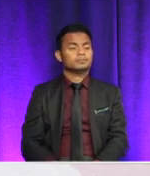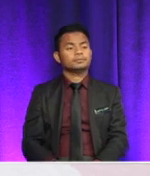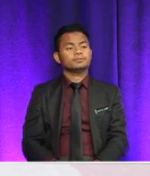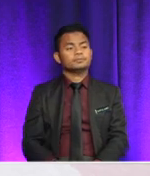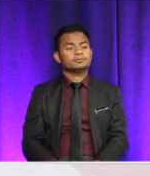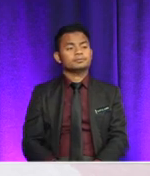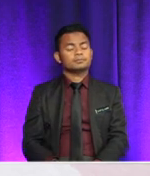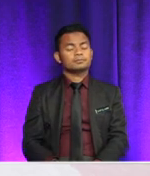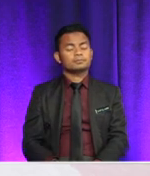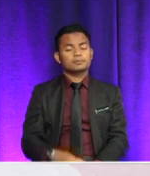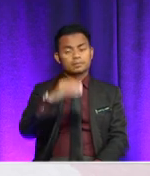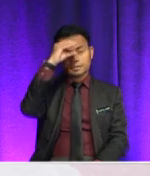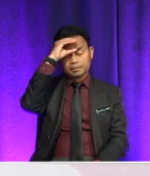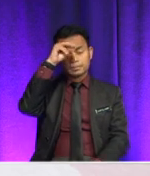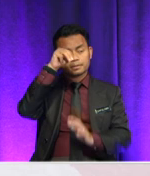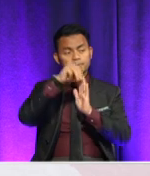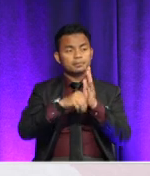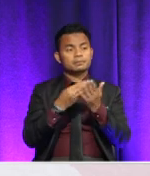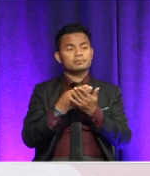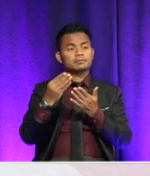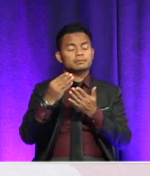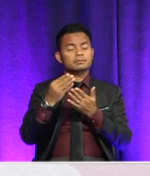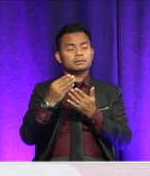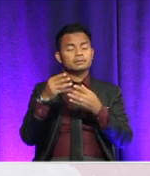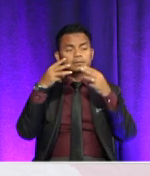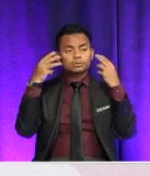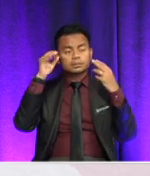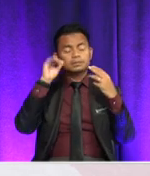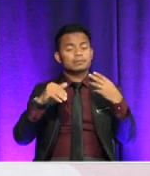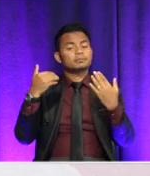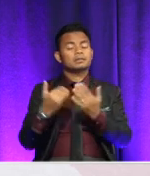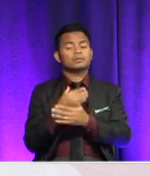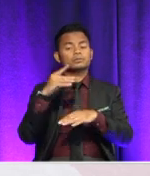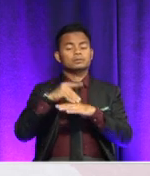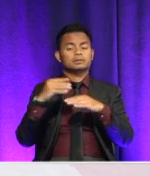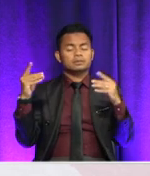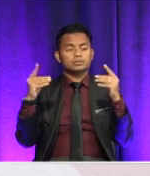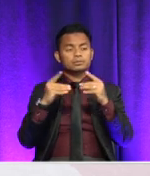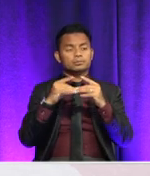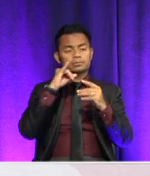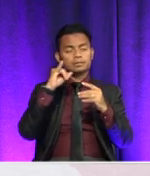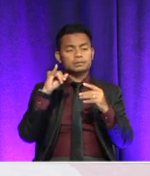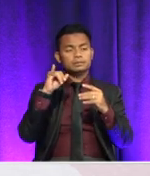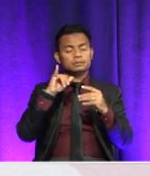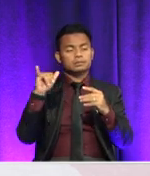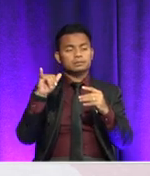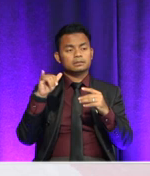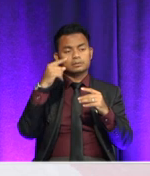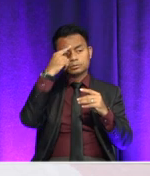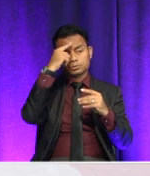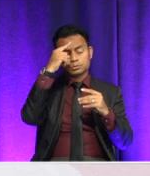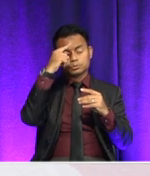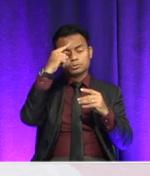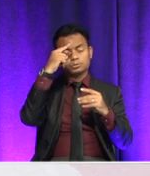Abang memberi kucing yang baru dijumpainya untuk menghilangkan kucing itu daripada ke